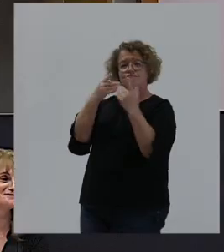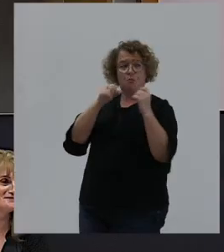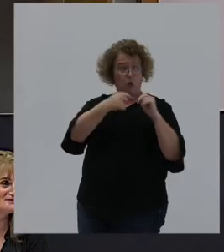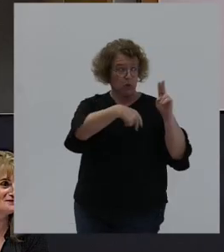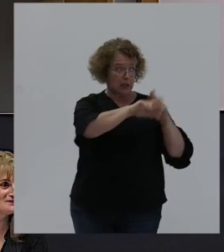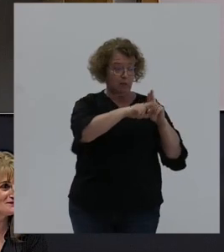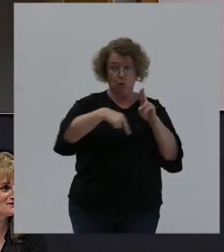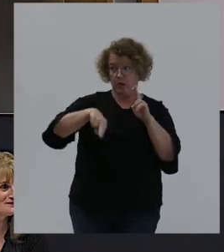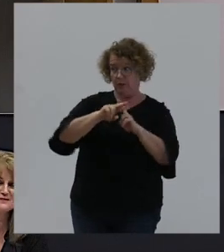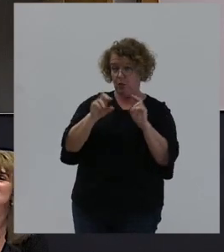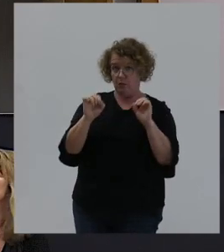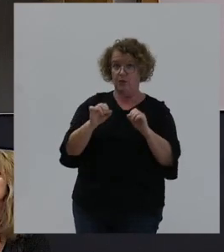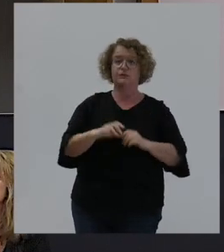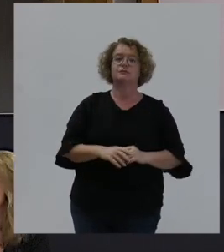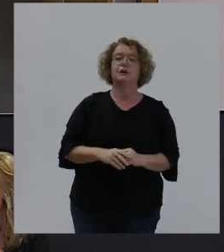Bien.